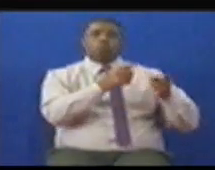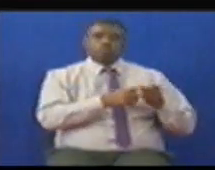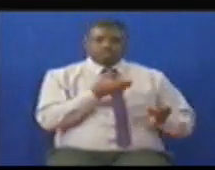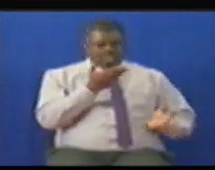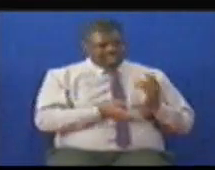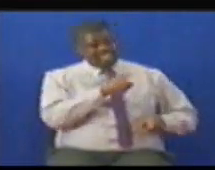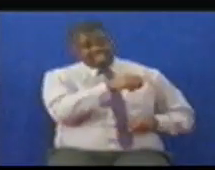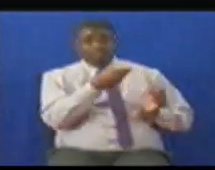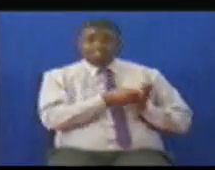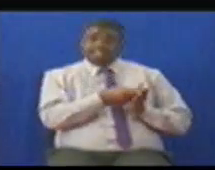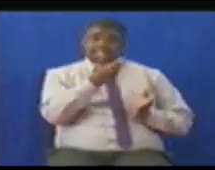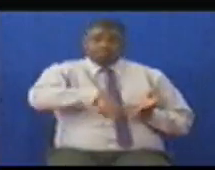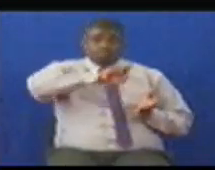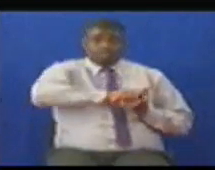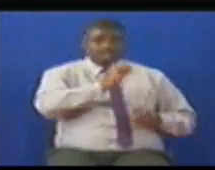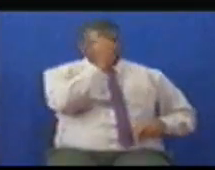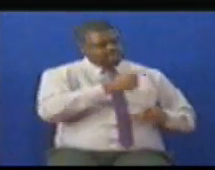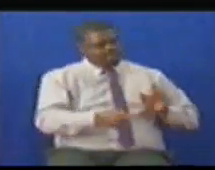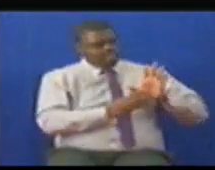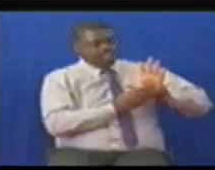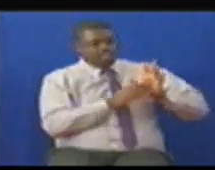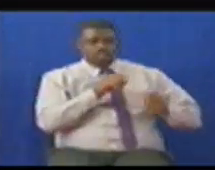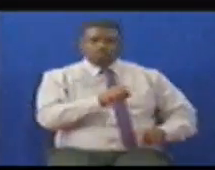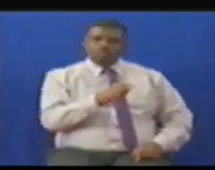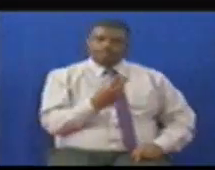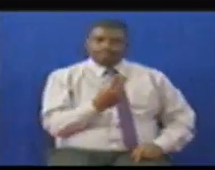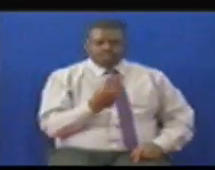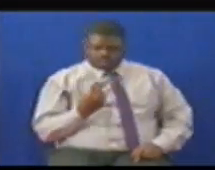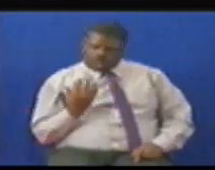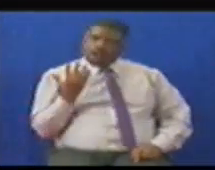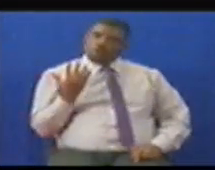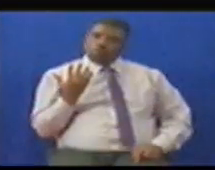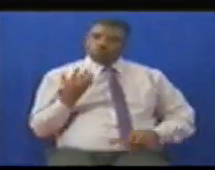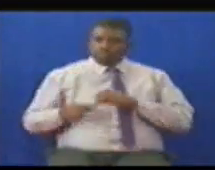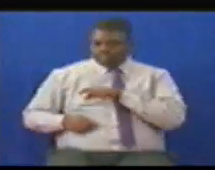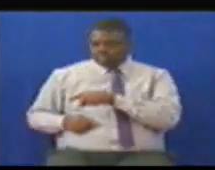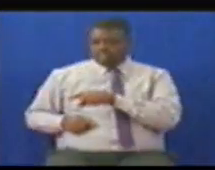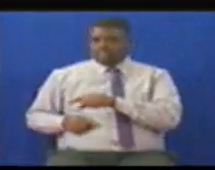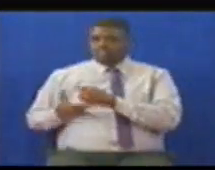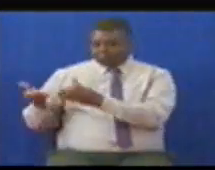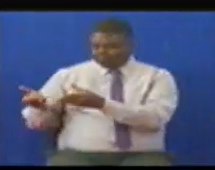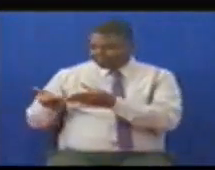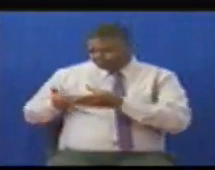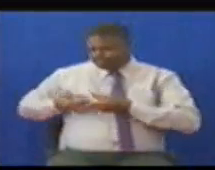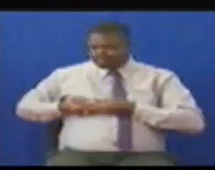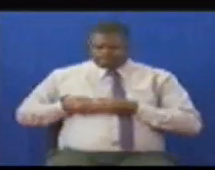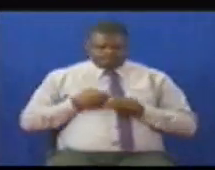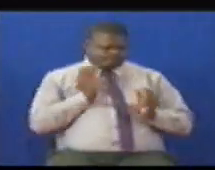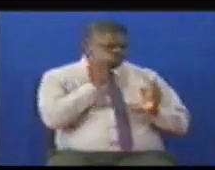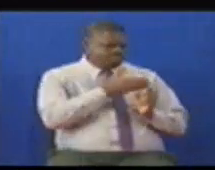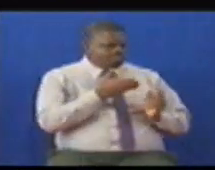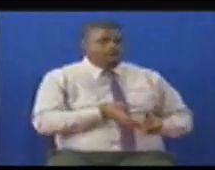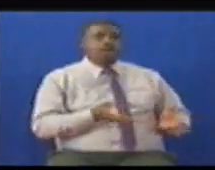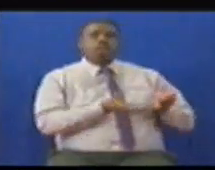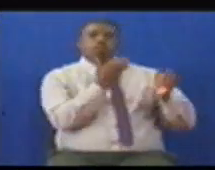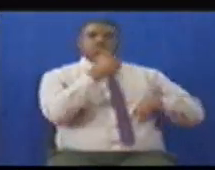fedha kimeongezeka kwa 9.25% ikilinganishwa na shilingi bilioni 82 zilizopokelewa kwa ajili ya maendeleo katika kipindi kama hicho kwa